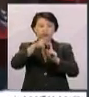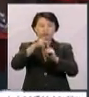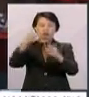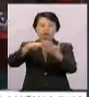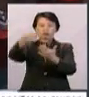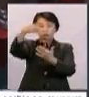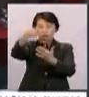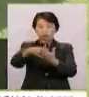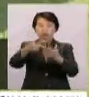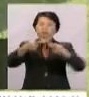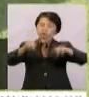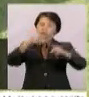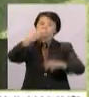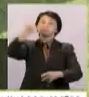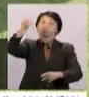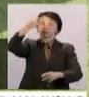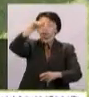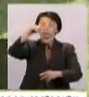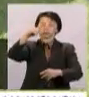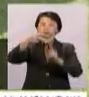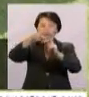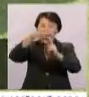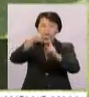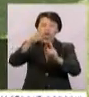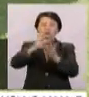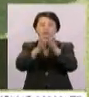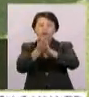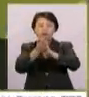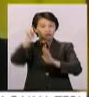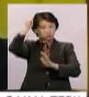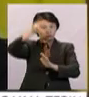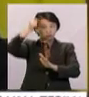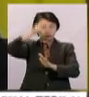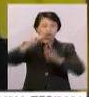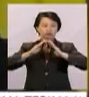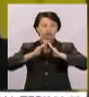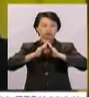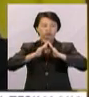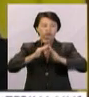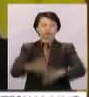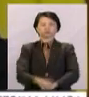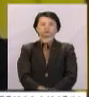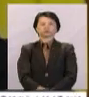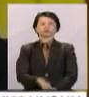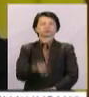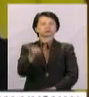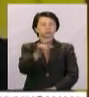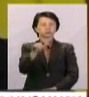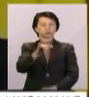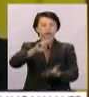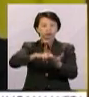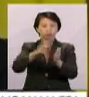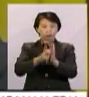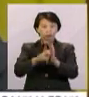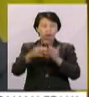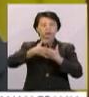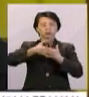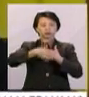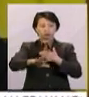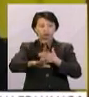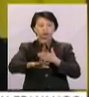ini merupakan peluang terbaik buat negerinya sebagai tuan rumah. Juga bermakna sebab selepas